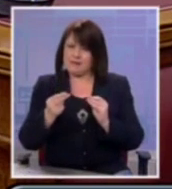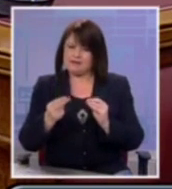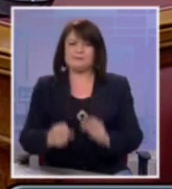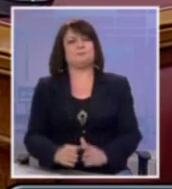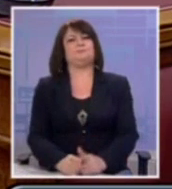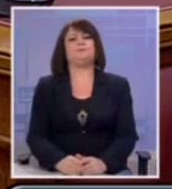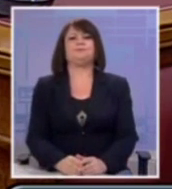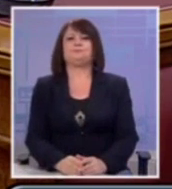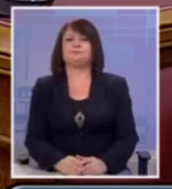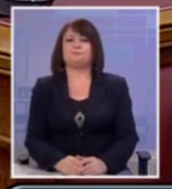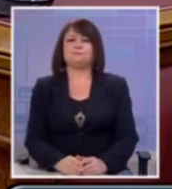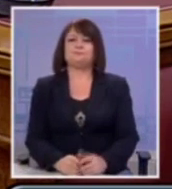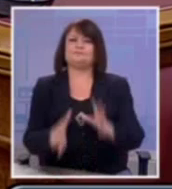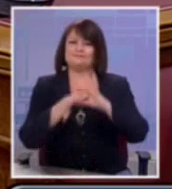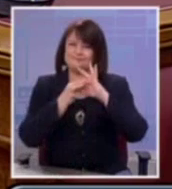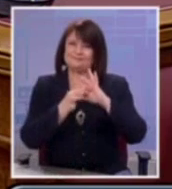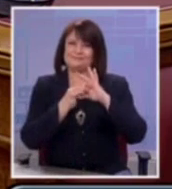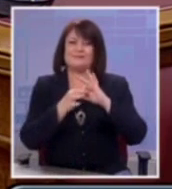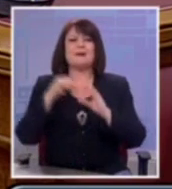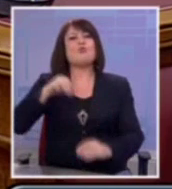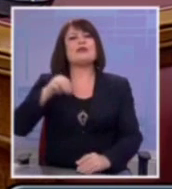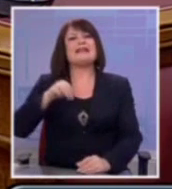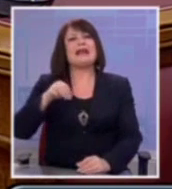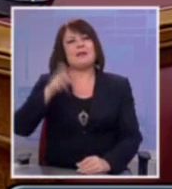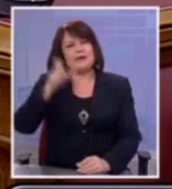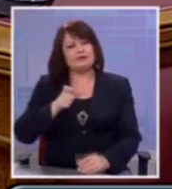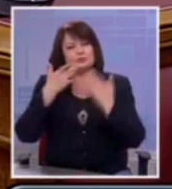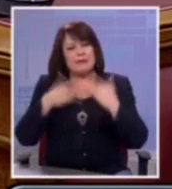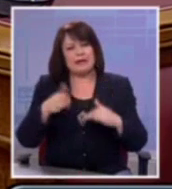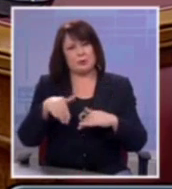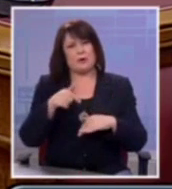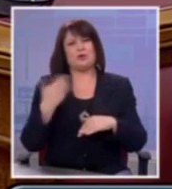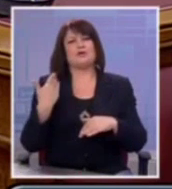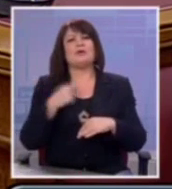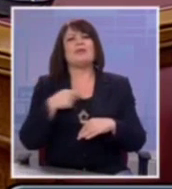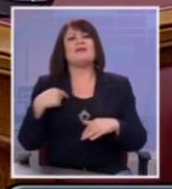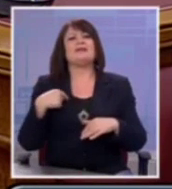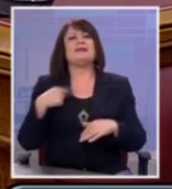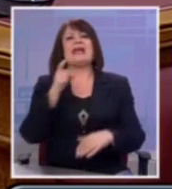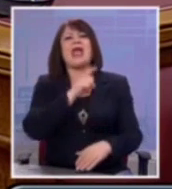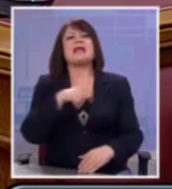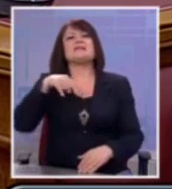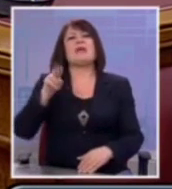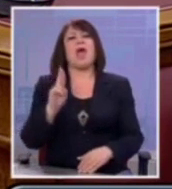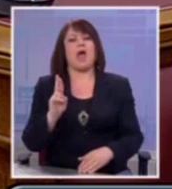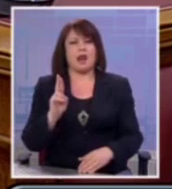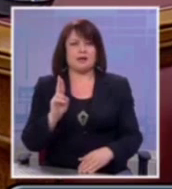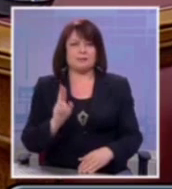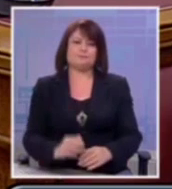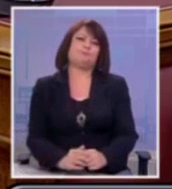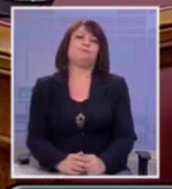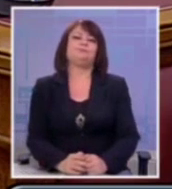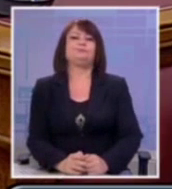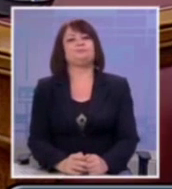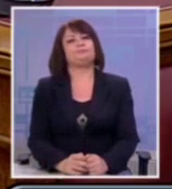που ήταν πολύ στενός συνεργάτης του κ. Μογκαντάμ, ο οποίος παραιτήθηκε τώρα, ήταν τότε διευθυντής του SPR. The department's